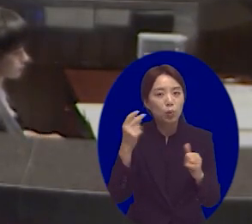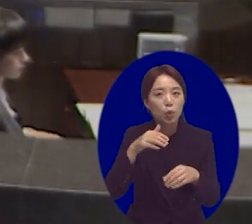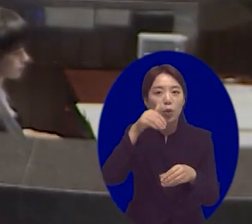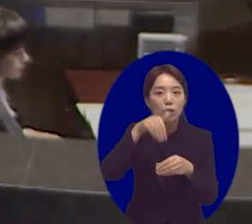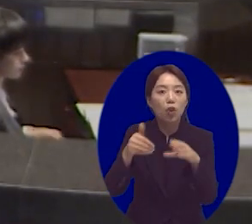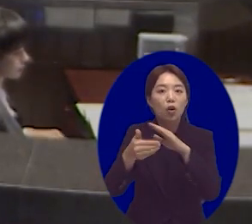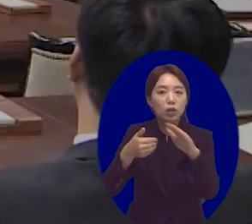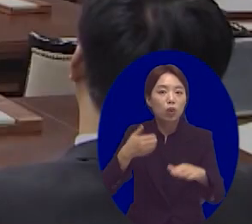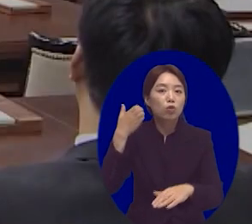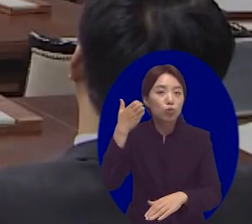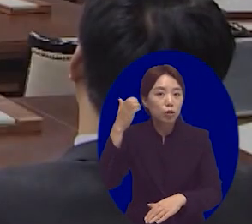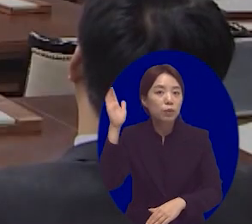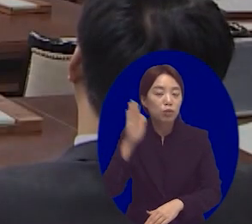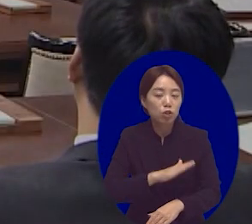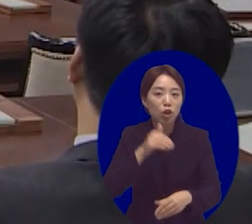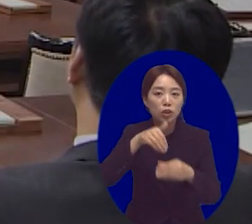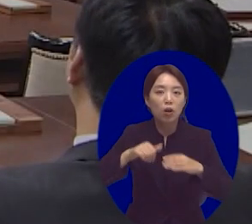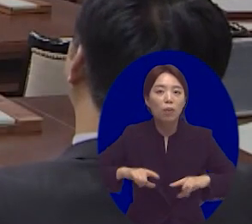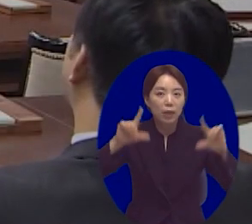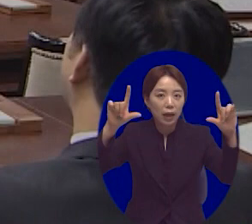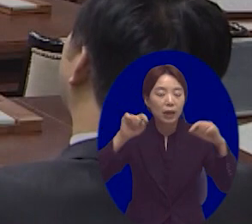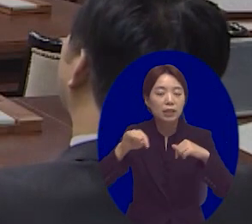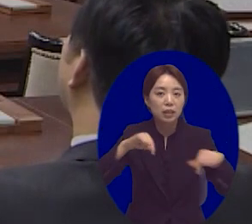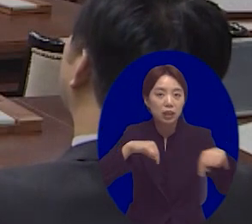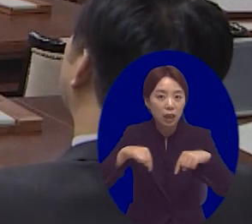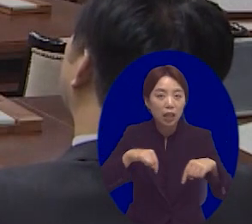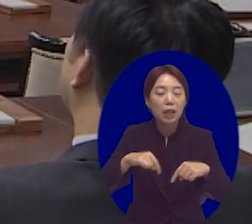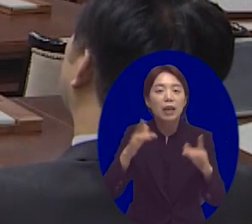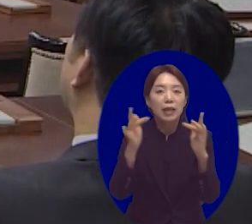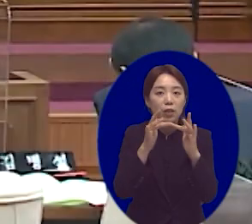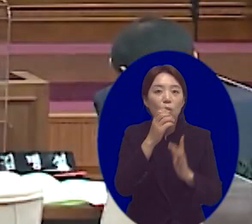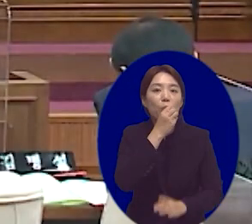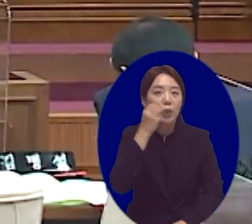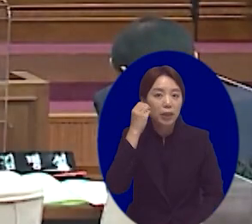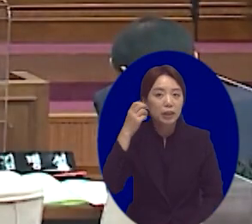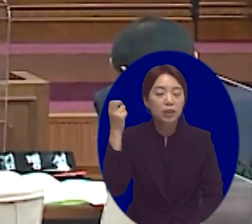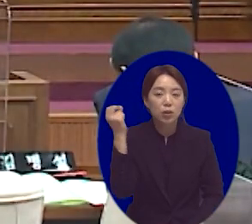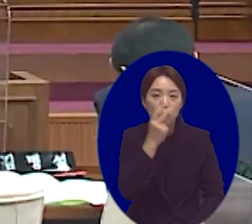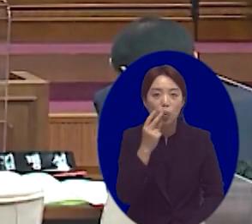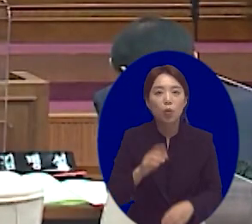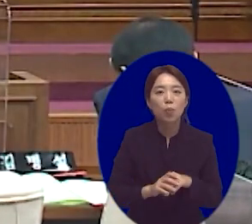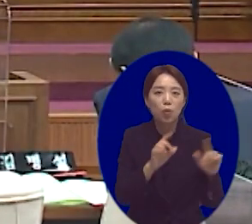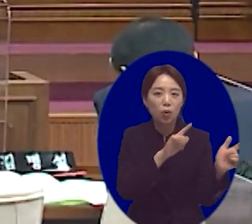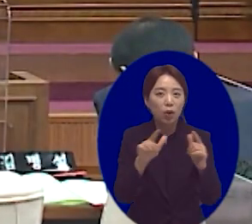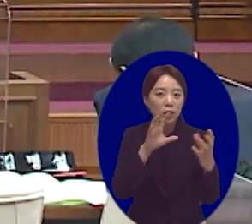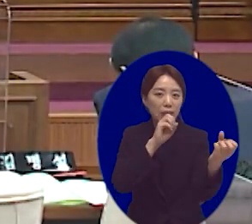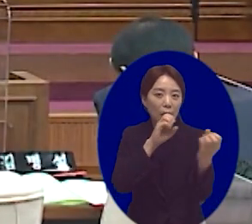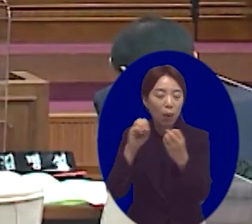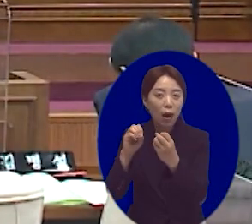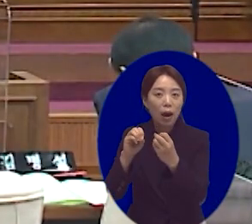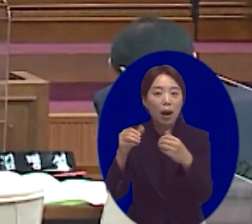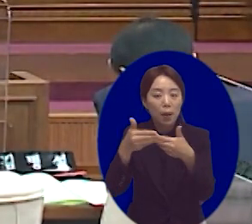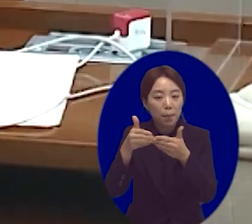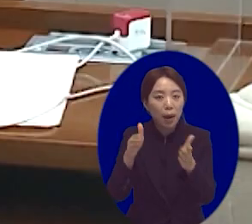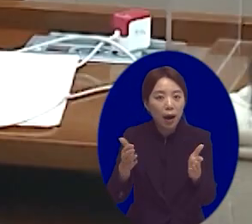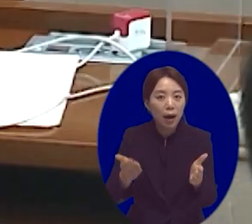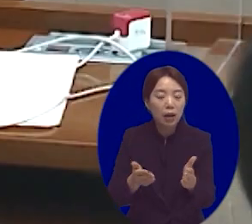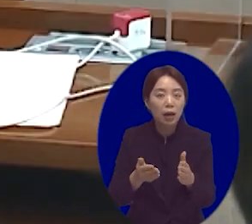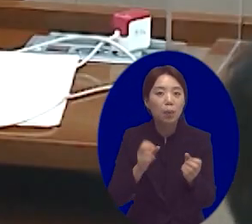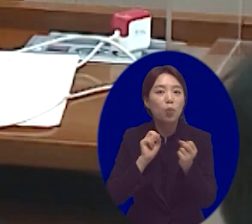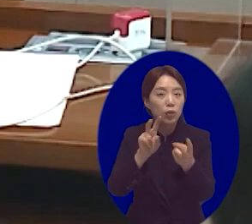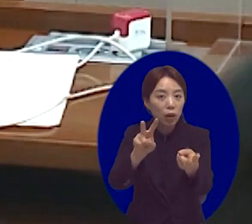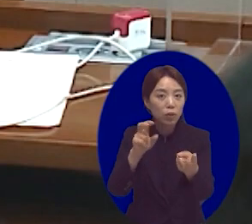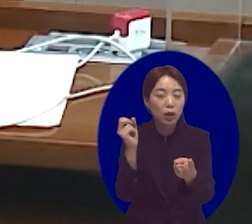90일부터 선거일까지 의정활동을 인터넷 홈페이지 또는 게시판, 대화방 등에 게시하거나